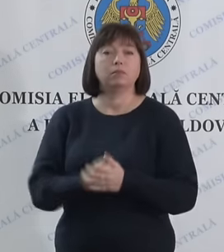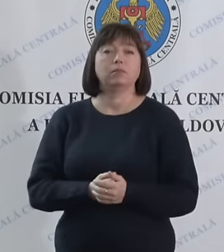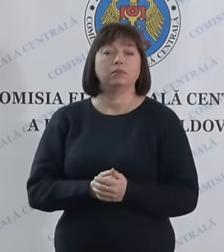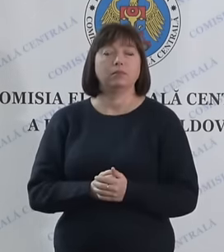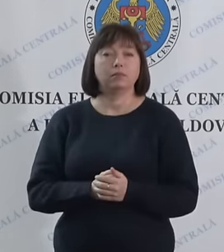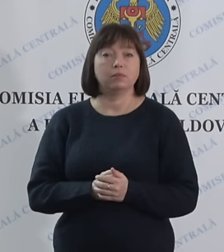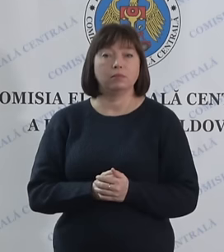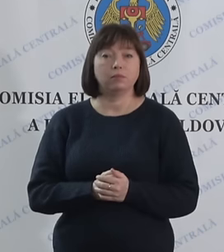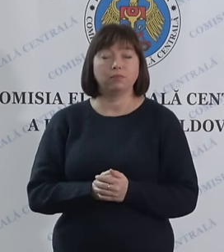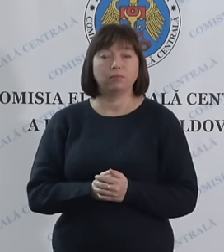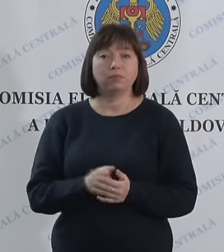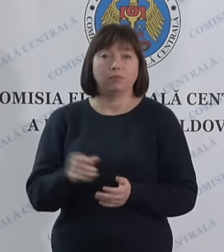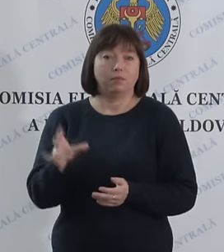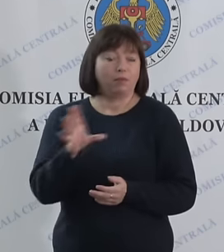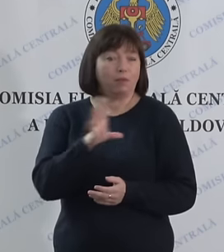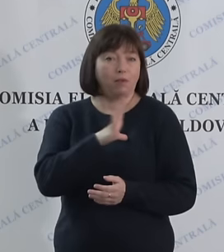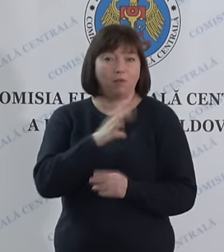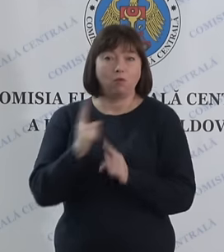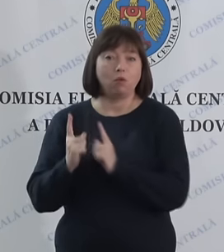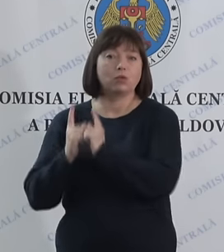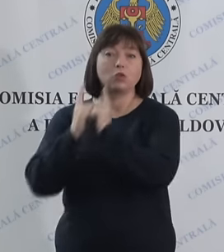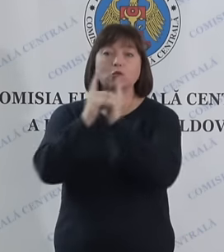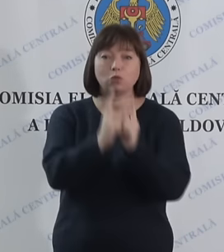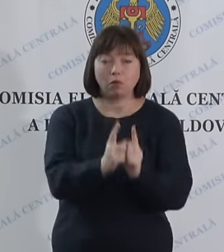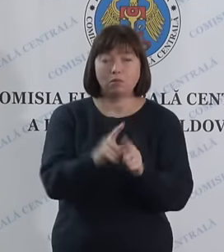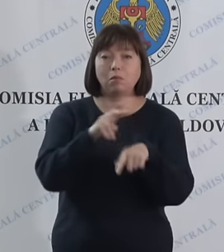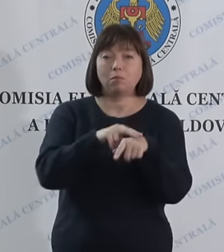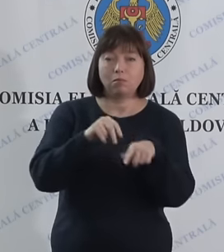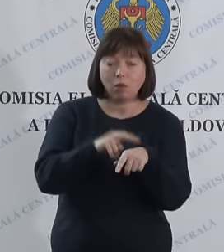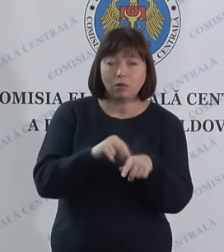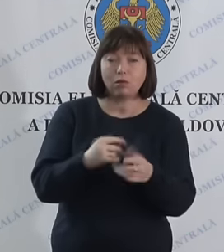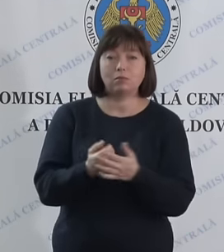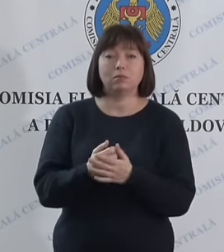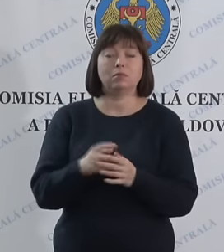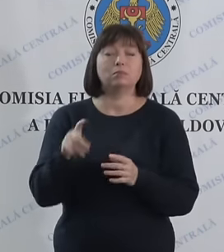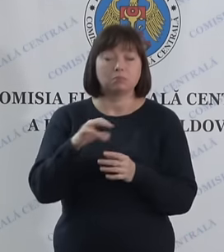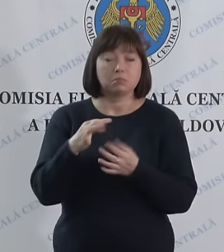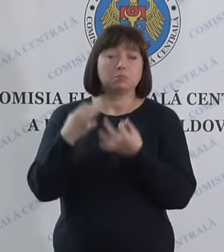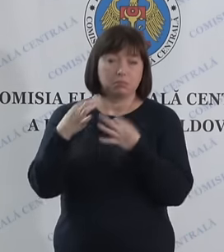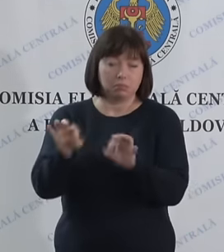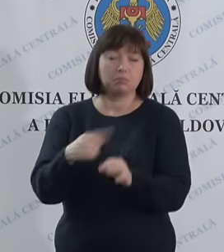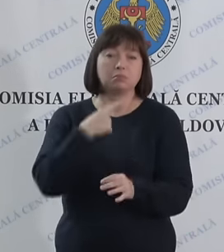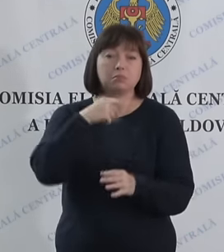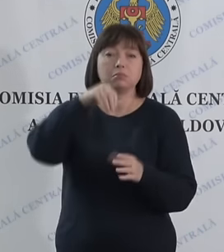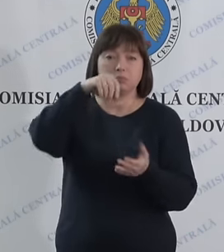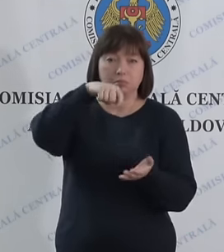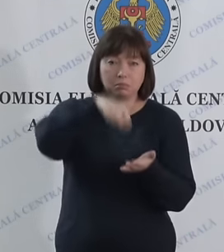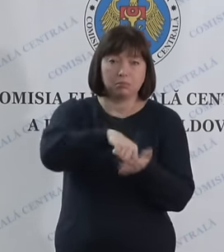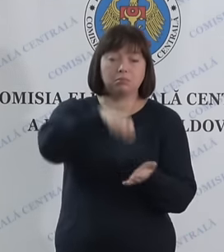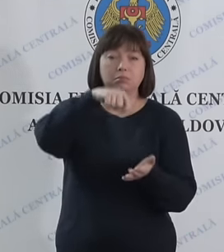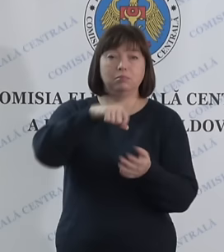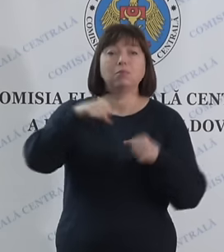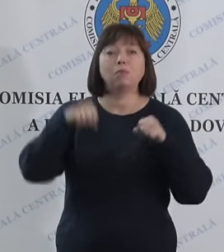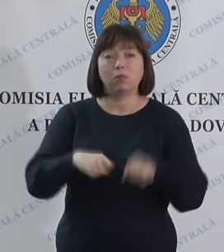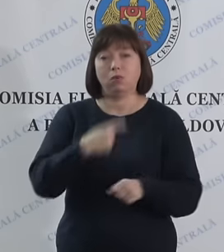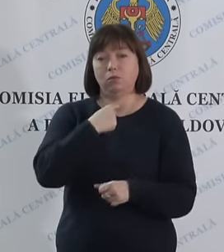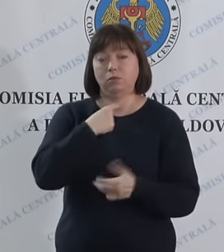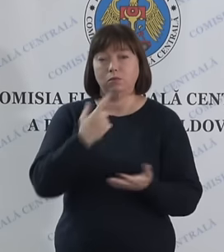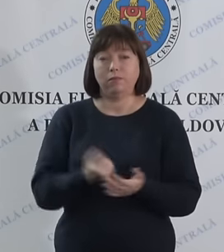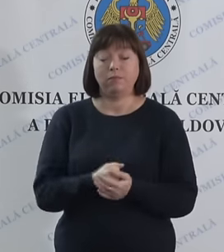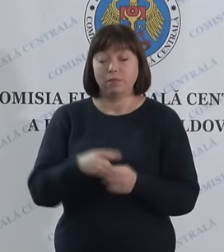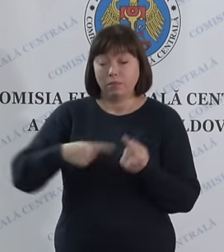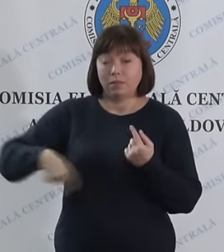vot. Au fost însoțiți de escortă, facilitați, au votat și au exprimat dreptul de vot. Pe